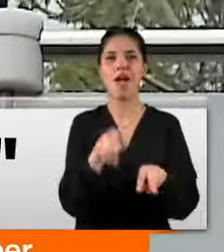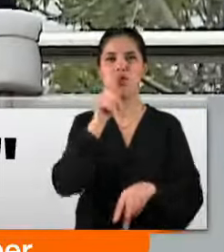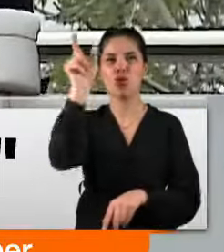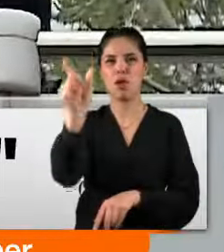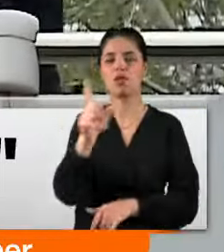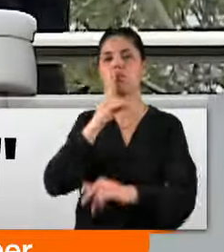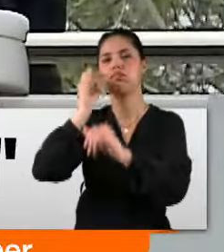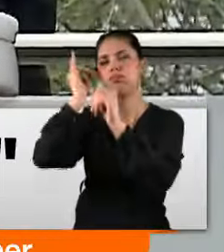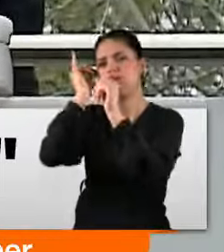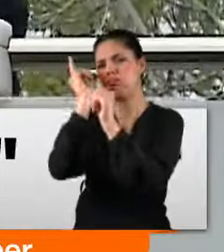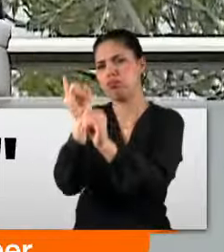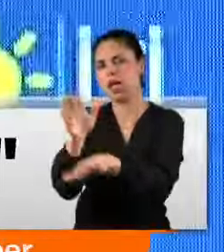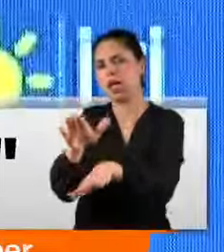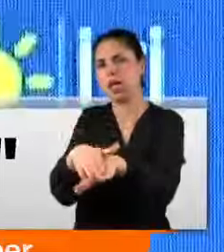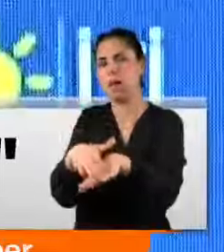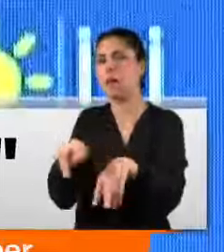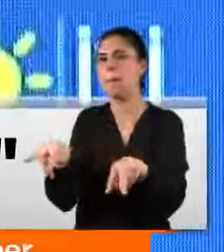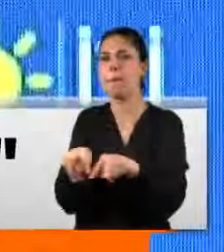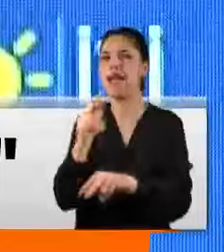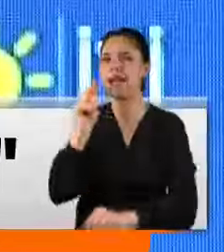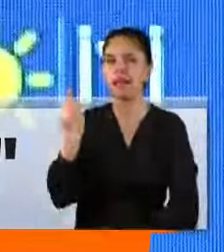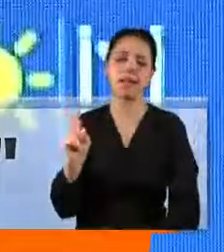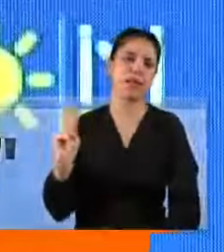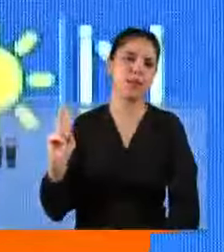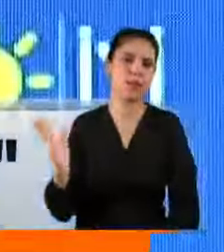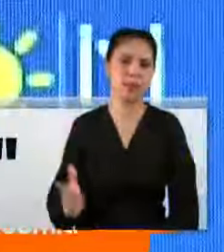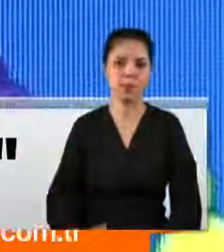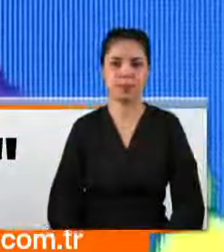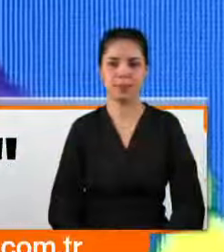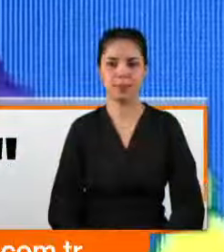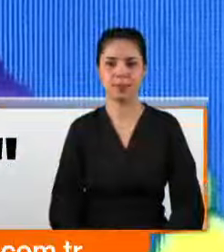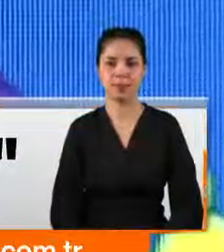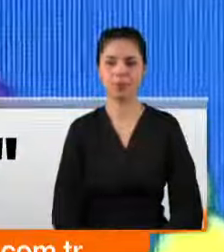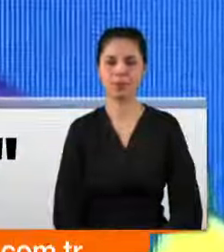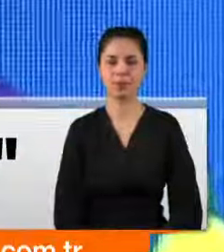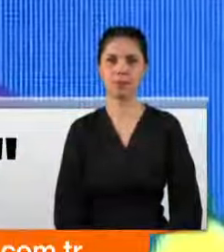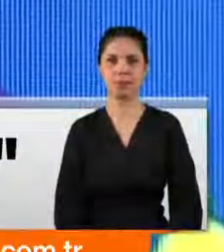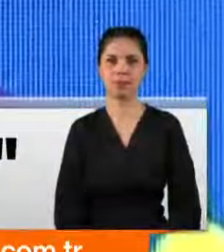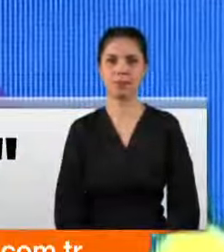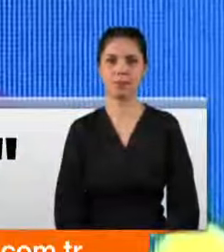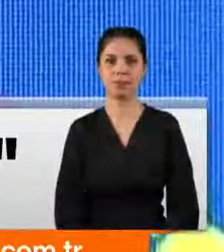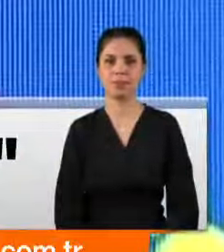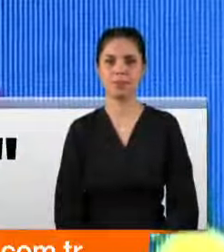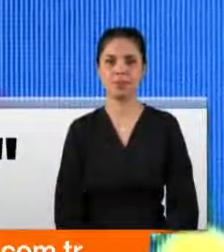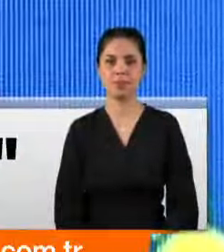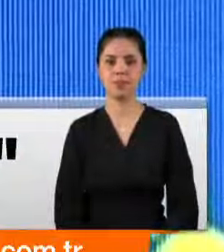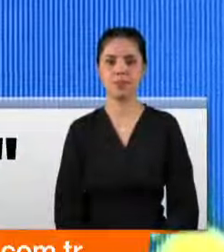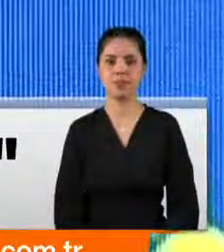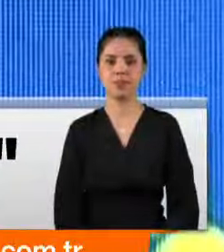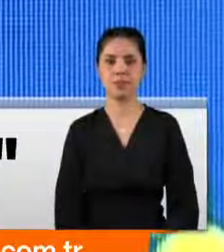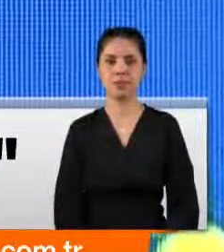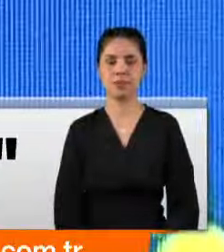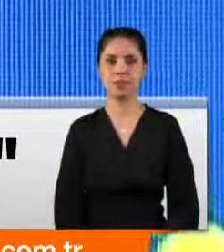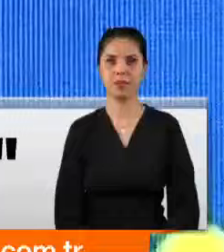zehir zemberek sözlerle yüklendi. Partimizden istifa ettirdiği Ankara teşkilat mensuplarımızın